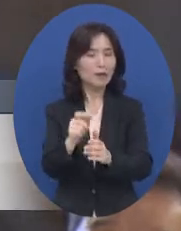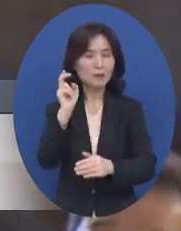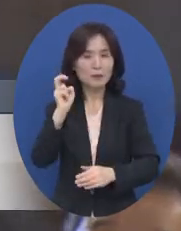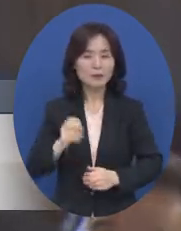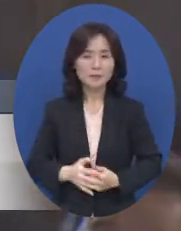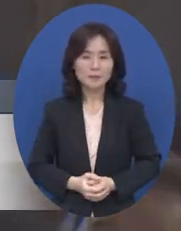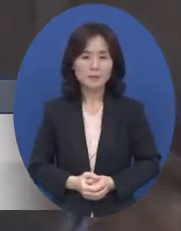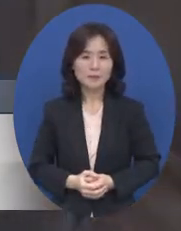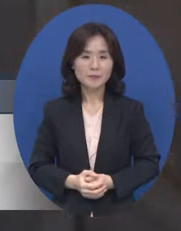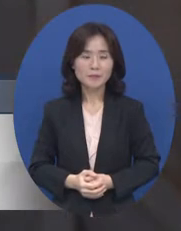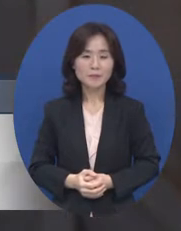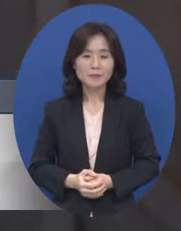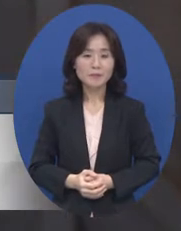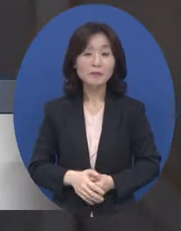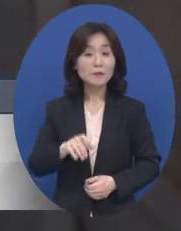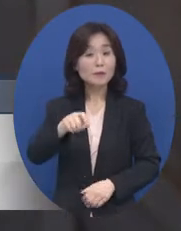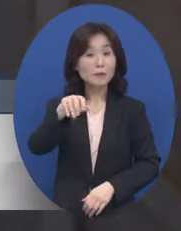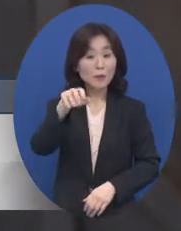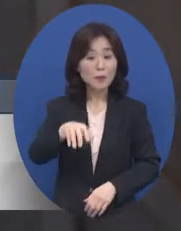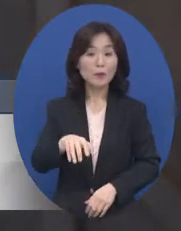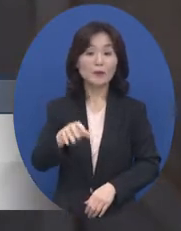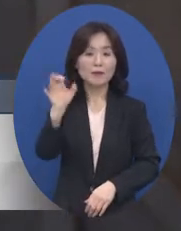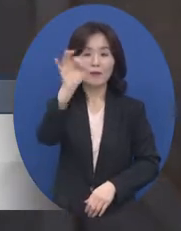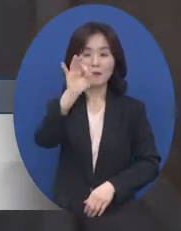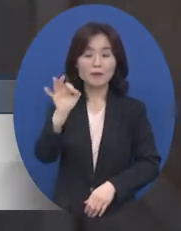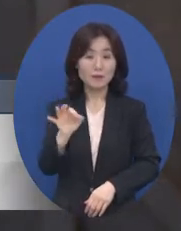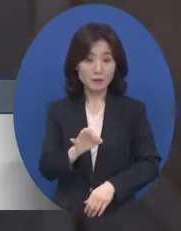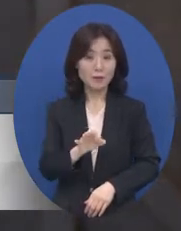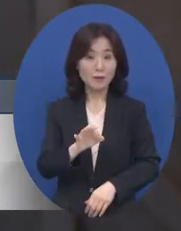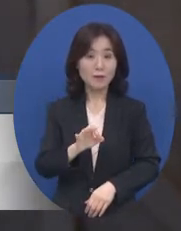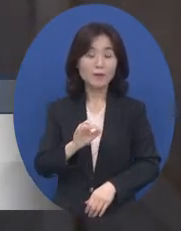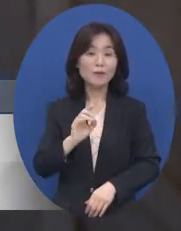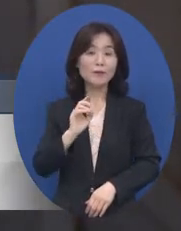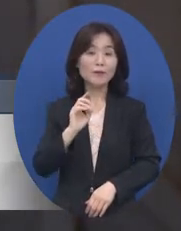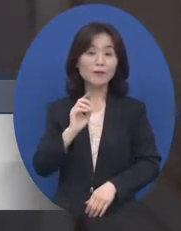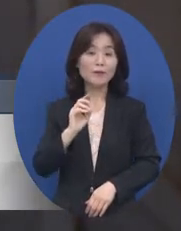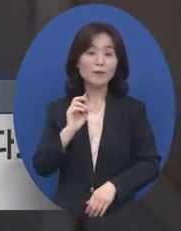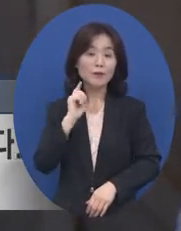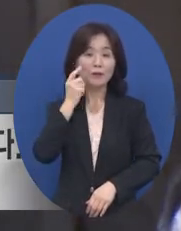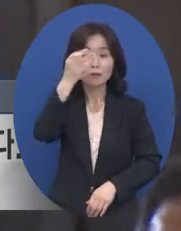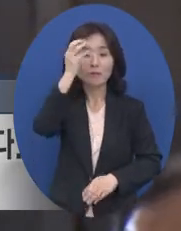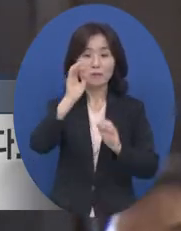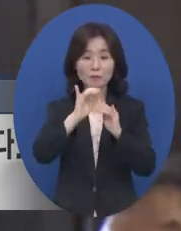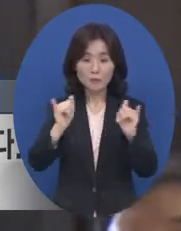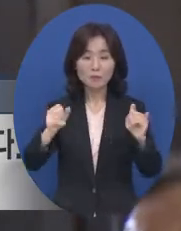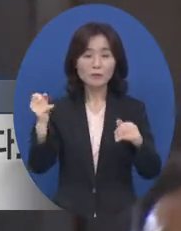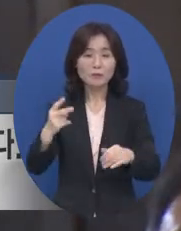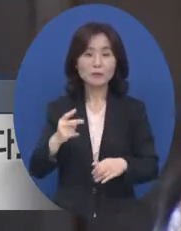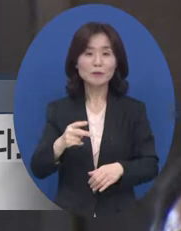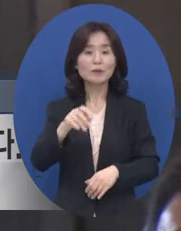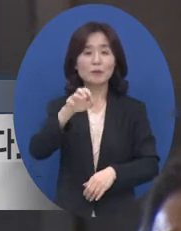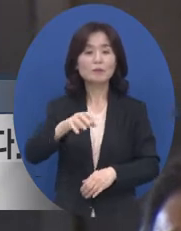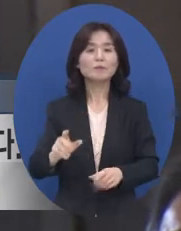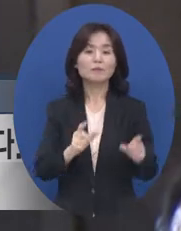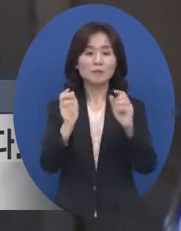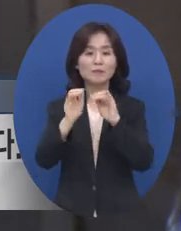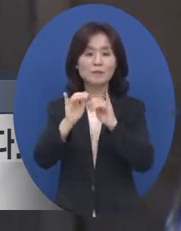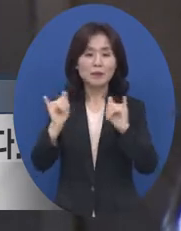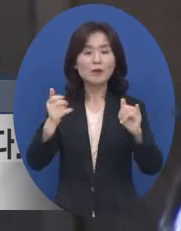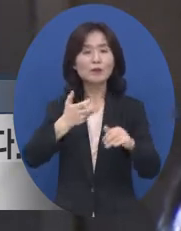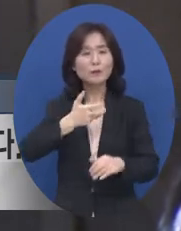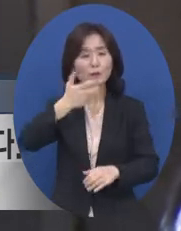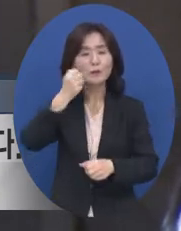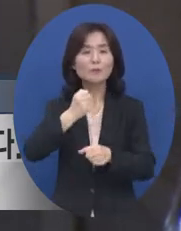합니다. 바로 여기 연천에 예술가들 그리고 연천의 국민들의